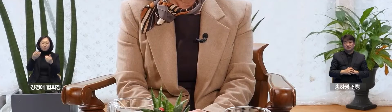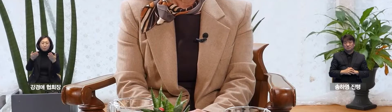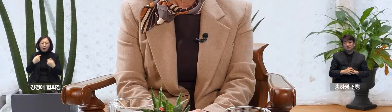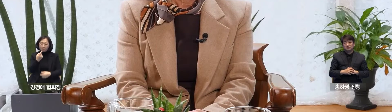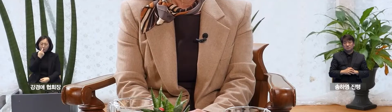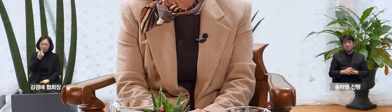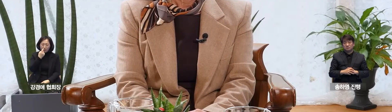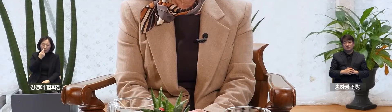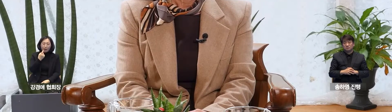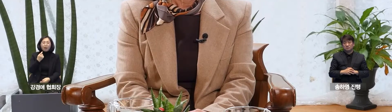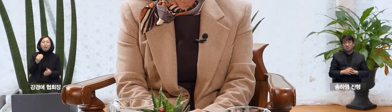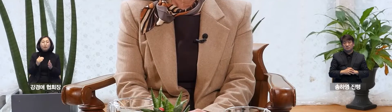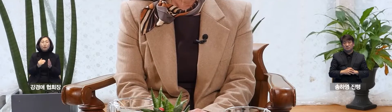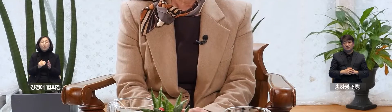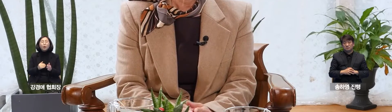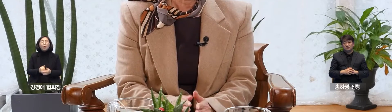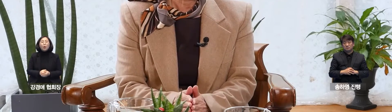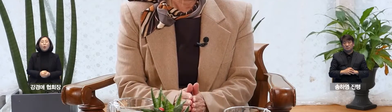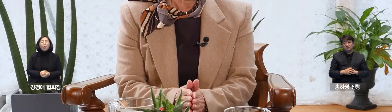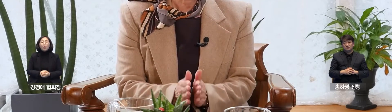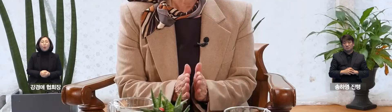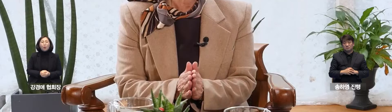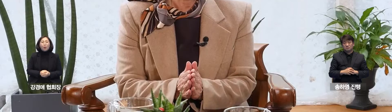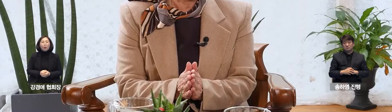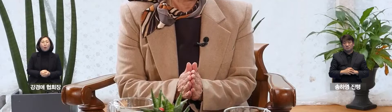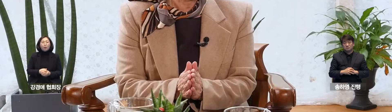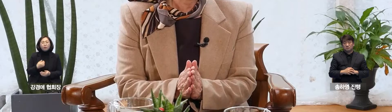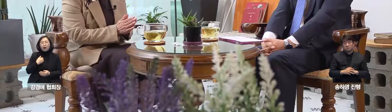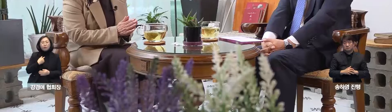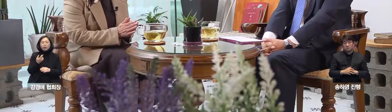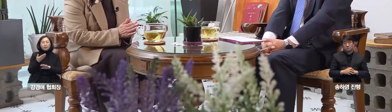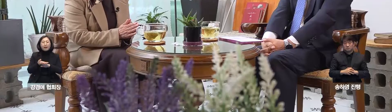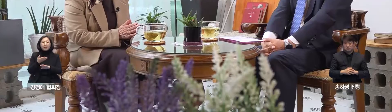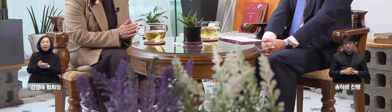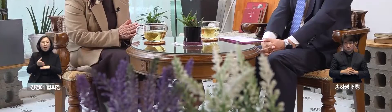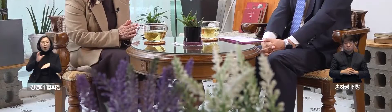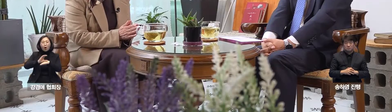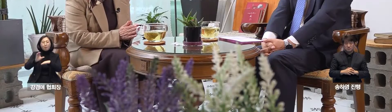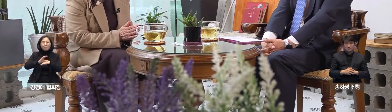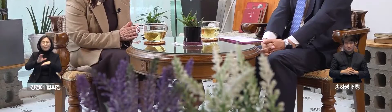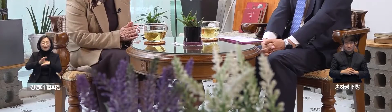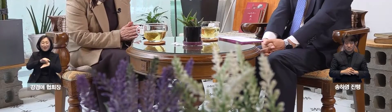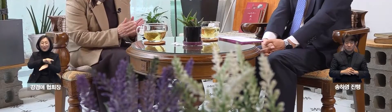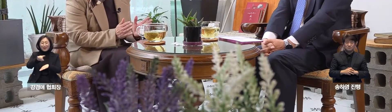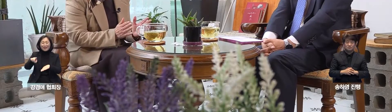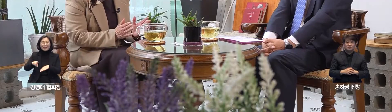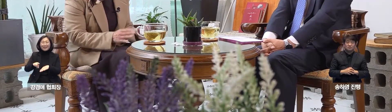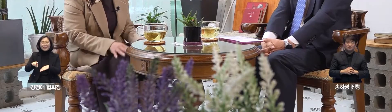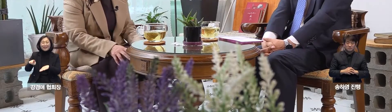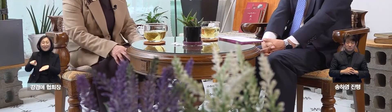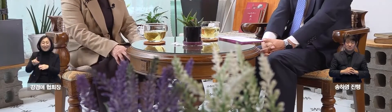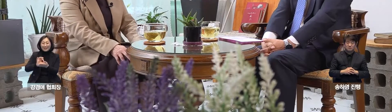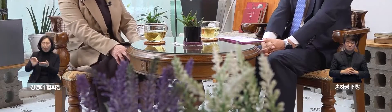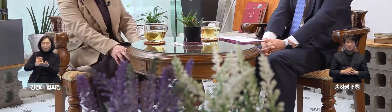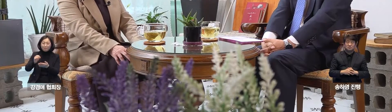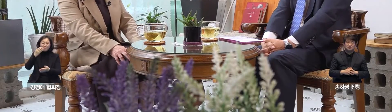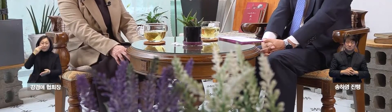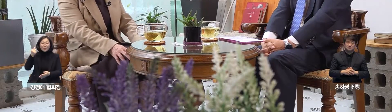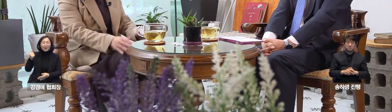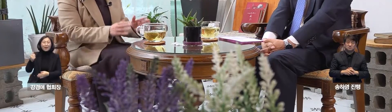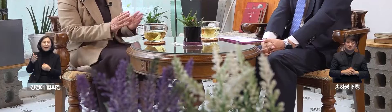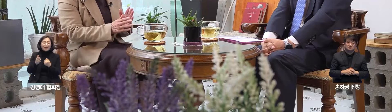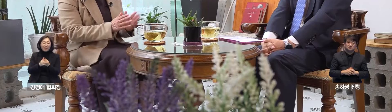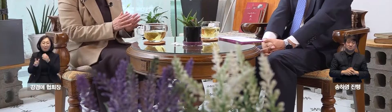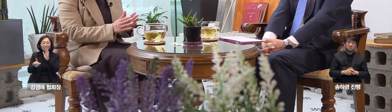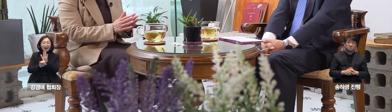처음부터 그런 거에 대한 저희하고는 좀 달라요. 컴퓨터 원주민이라고 하죠. 이 그렇죠. 친구들은. 그러다 보니까